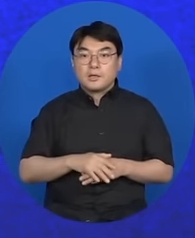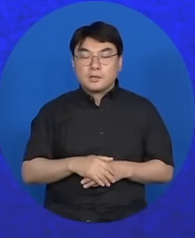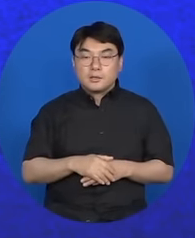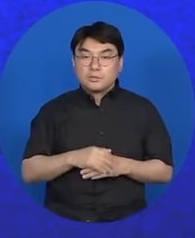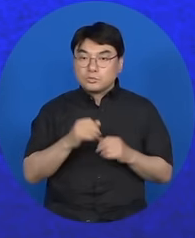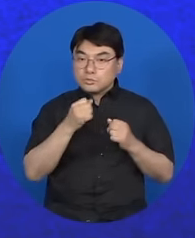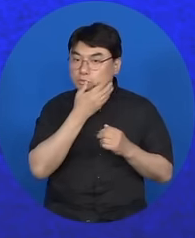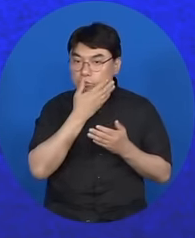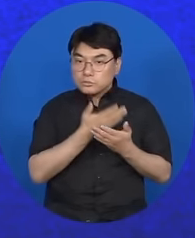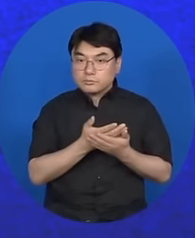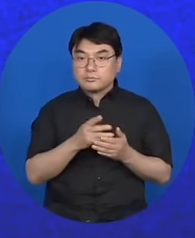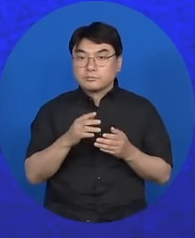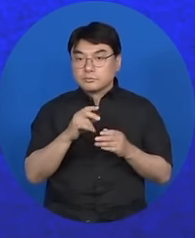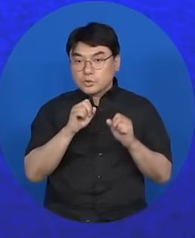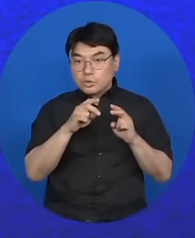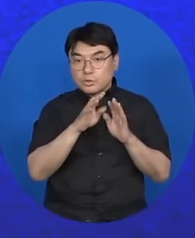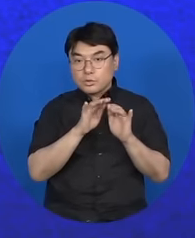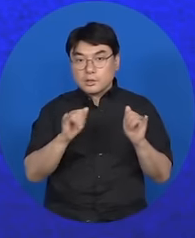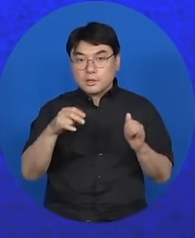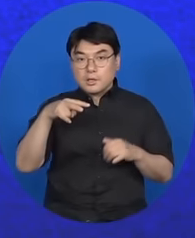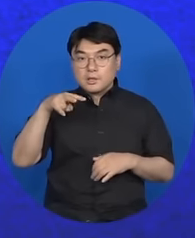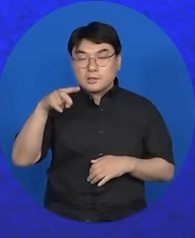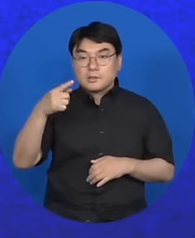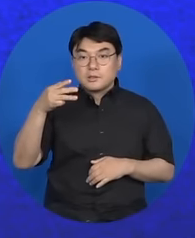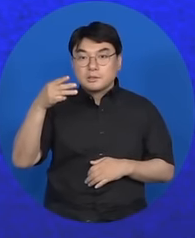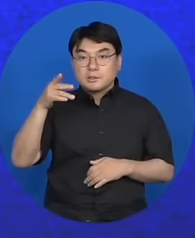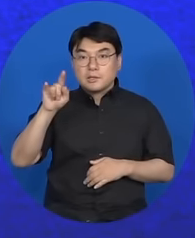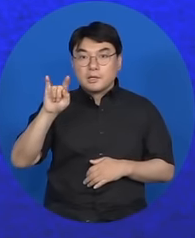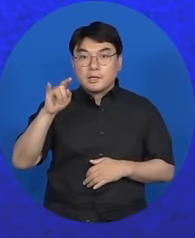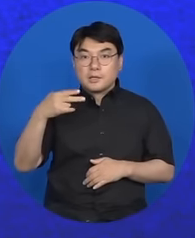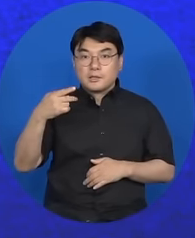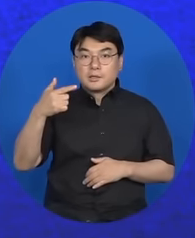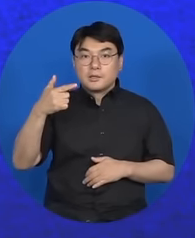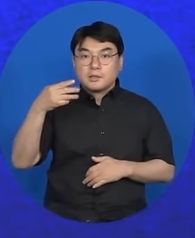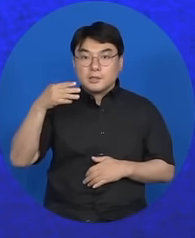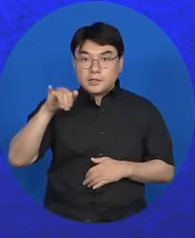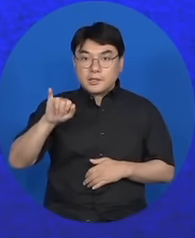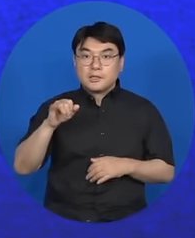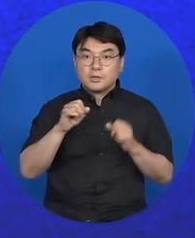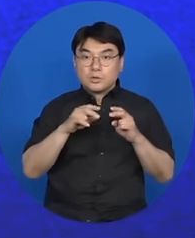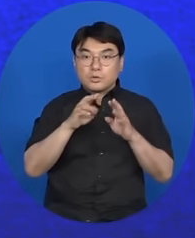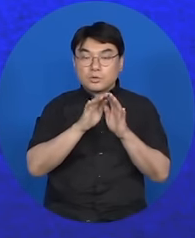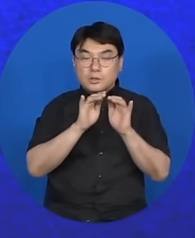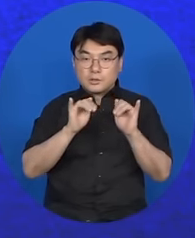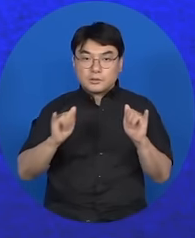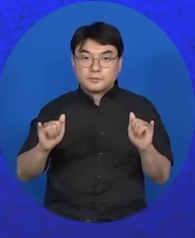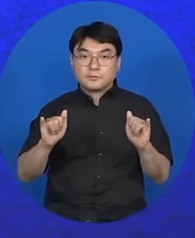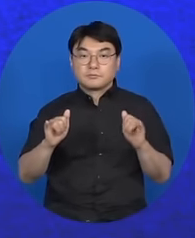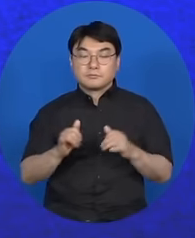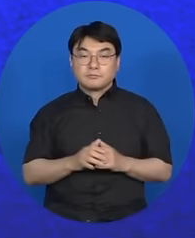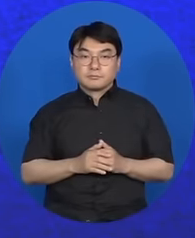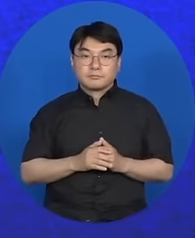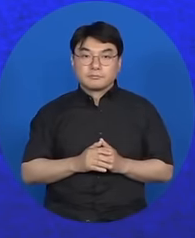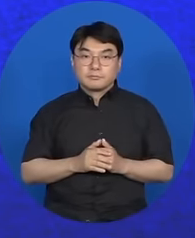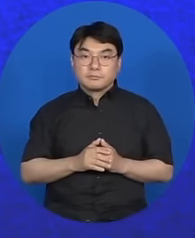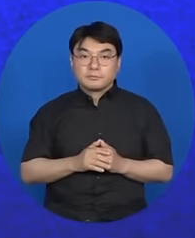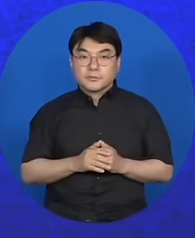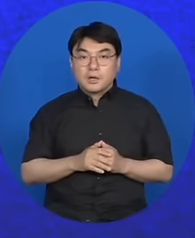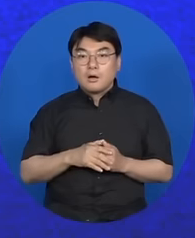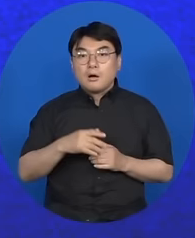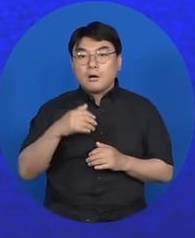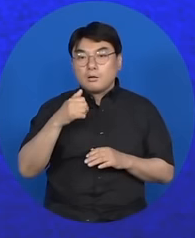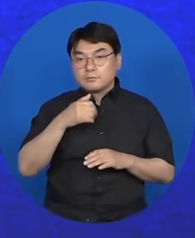이 스탠리 선교사, 존 선교사님이 계십니다. 이분이 감리교 선교사님이신데 스탠리 존 선교사님 말년에